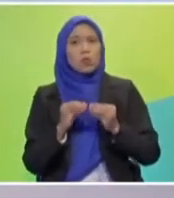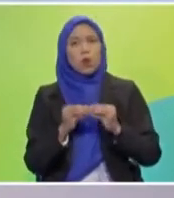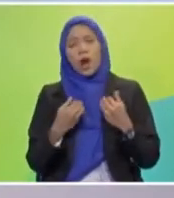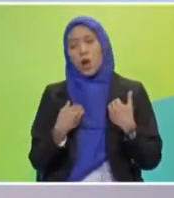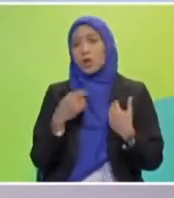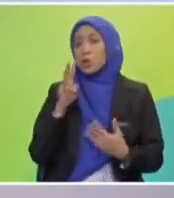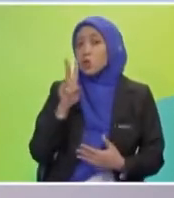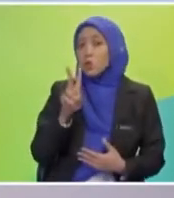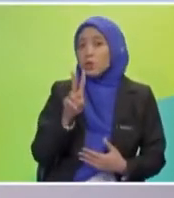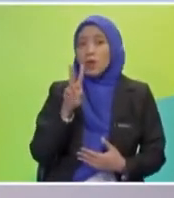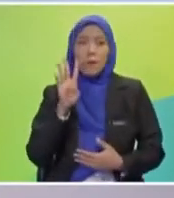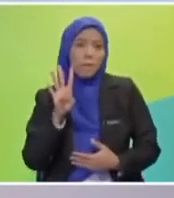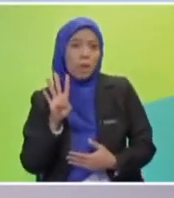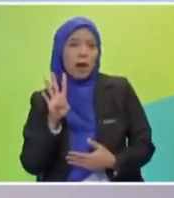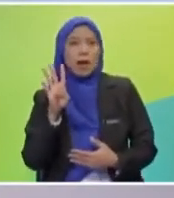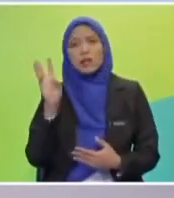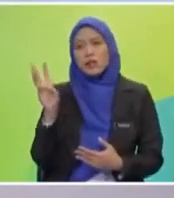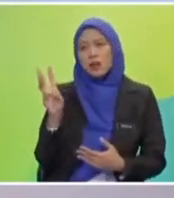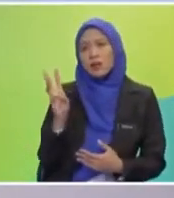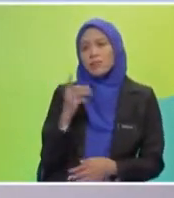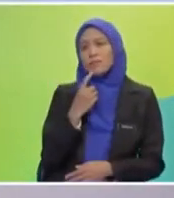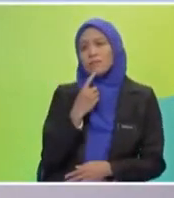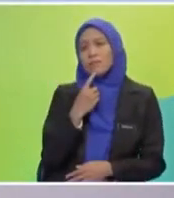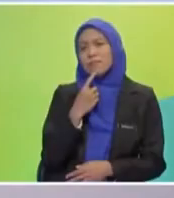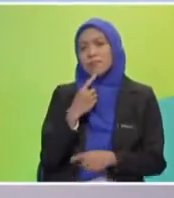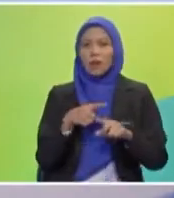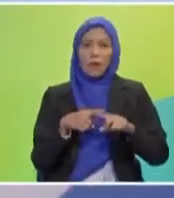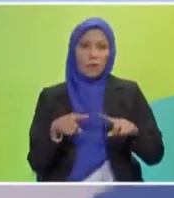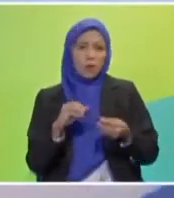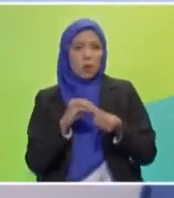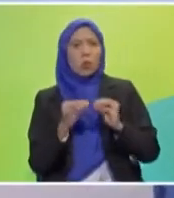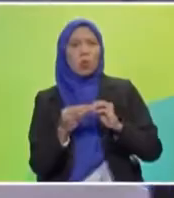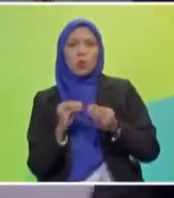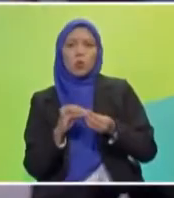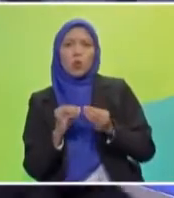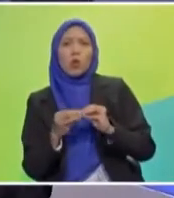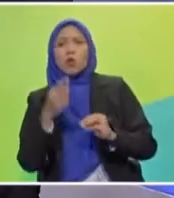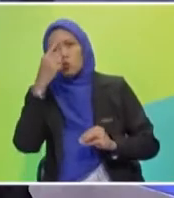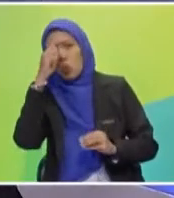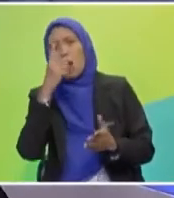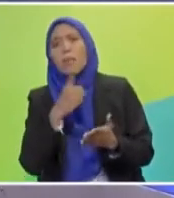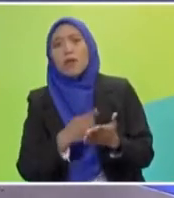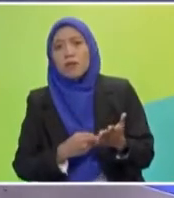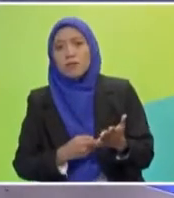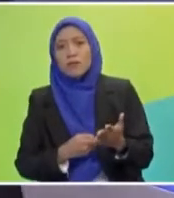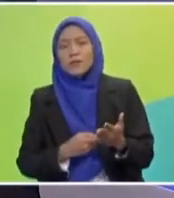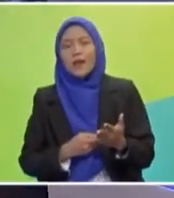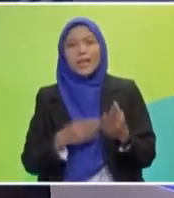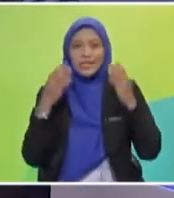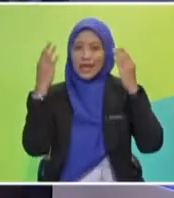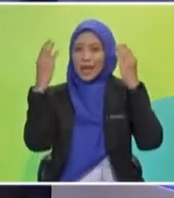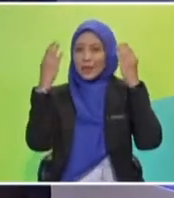2, 4, 6. Tapi nombor-nombor ni untuk apa ya? Ada 2. Nisa. Ah,